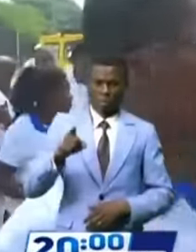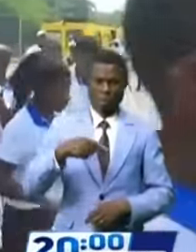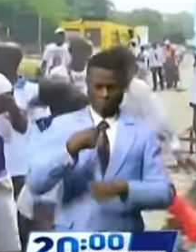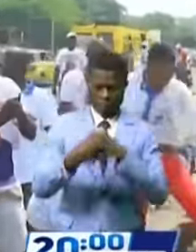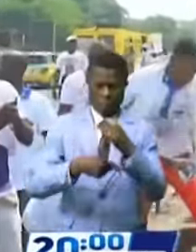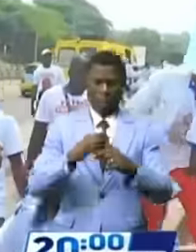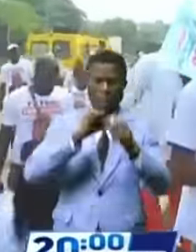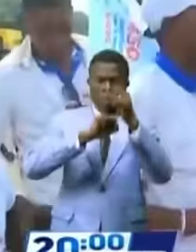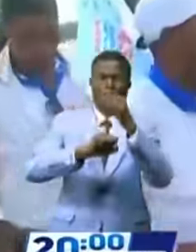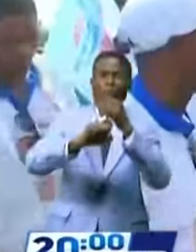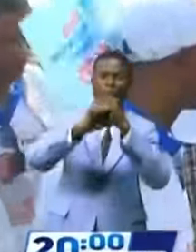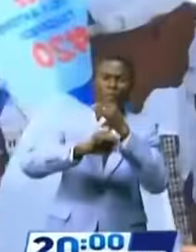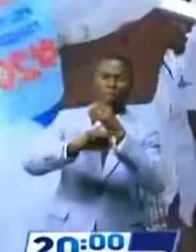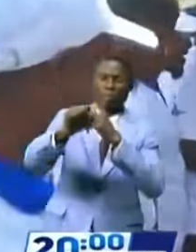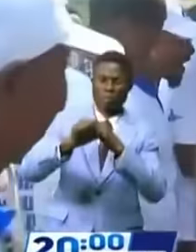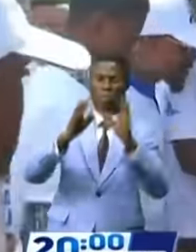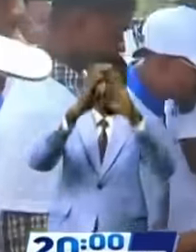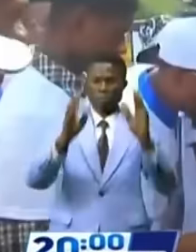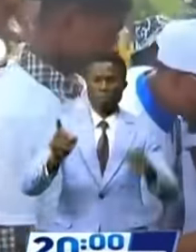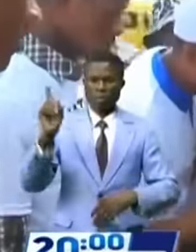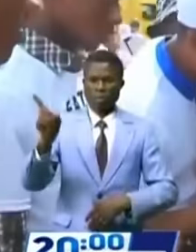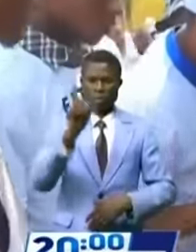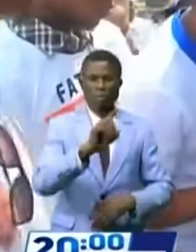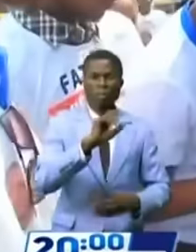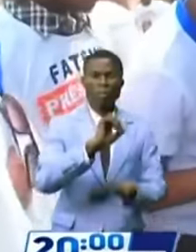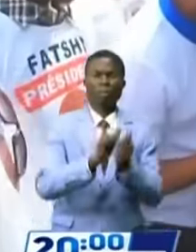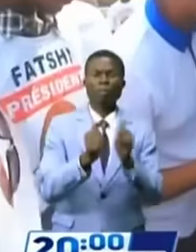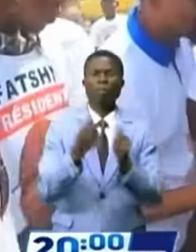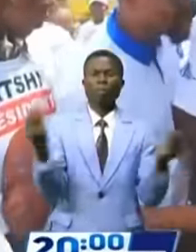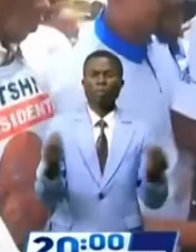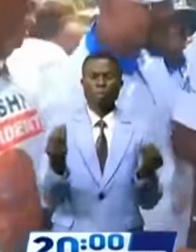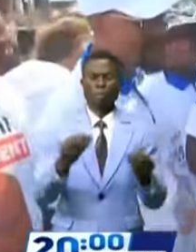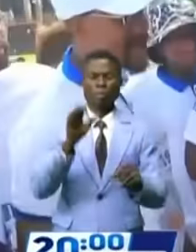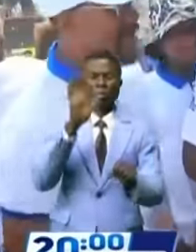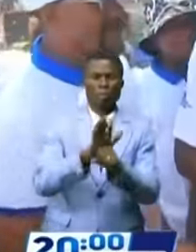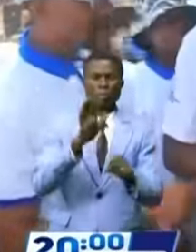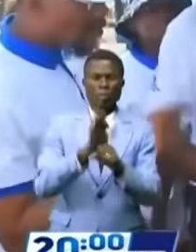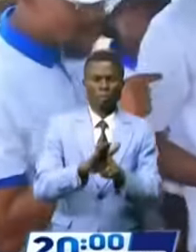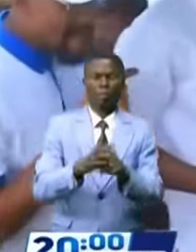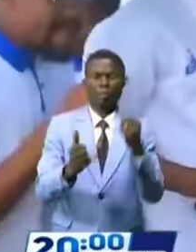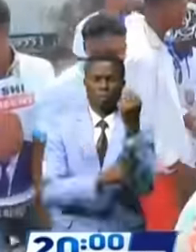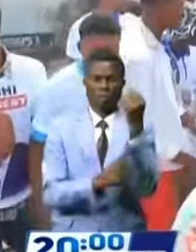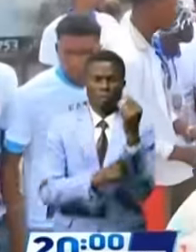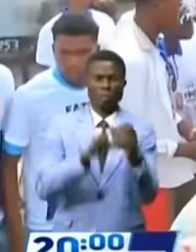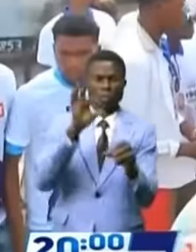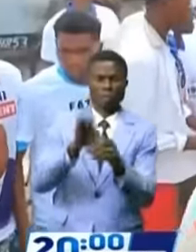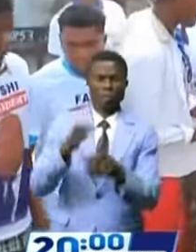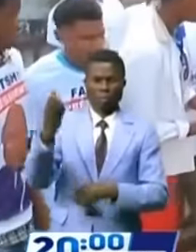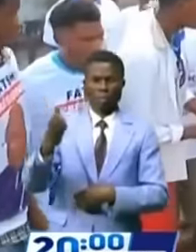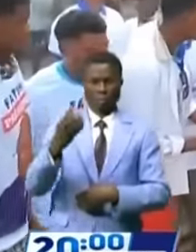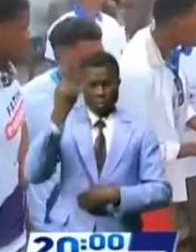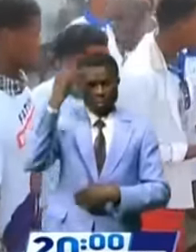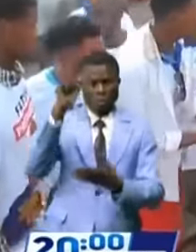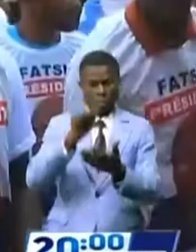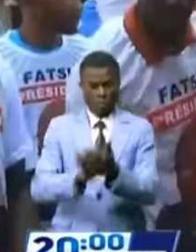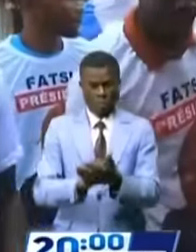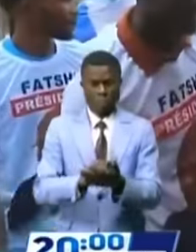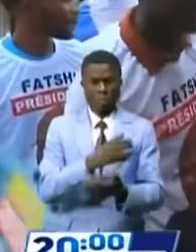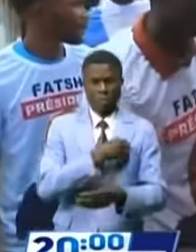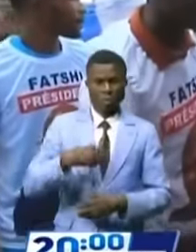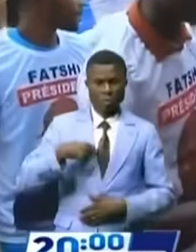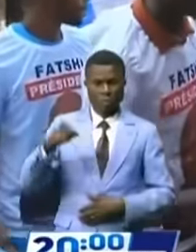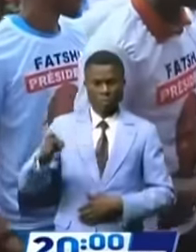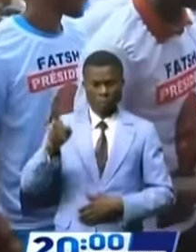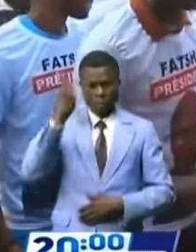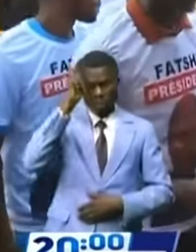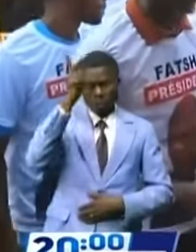lancé cette campagne de proximité. Question d'atteindre un bon nombre de lecteurs. Dans cette démarche, la team 20 de ces coins de